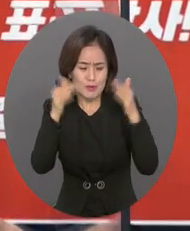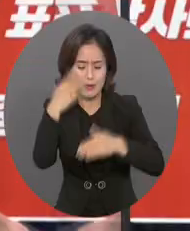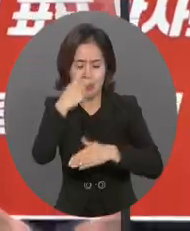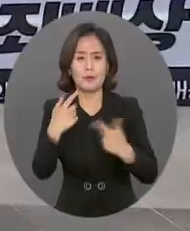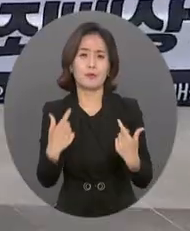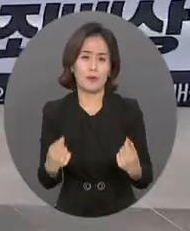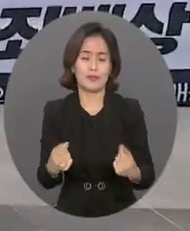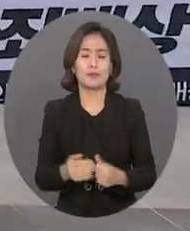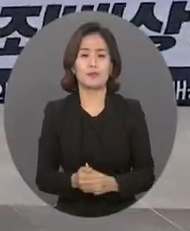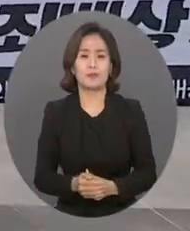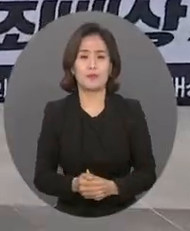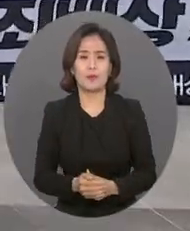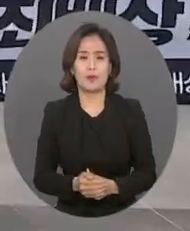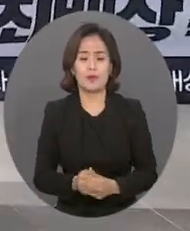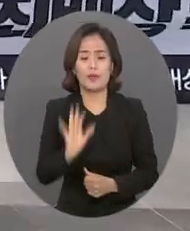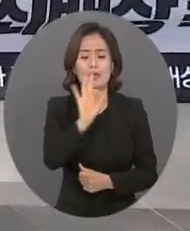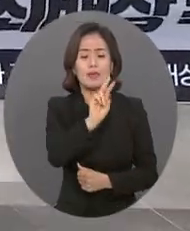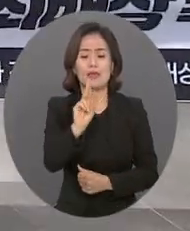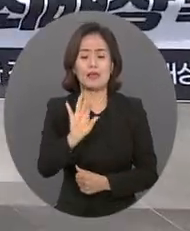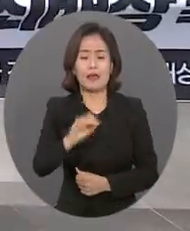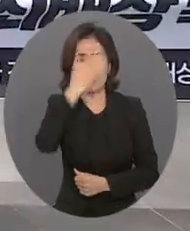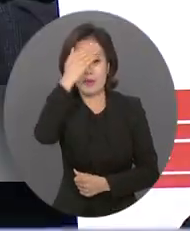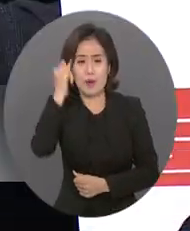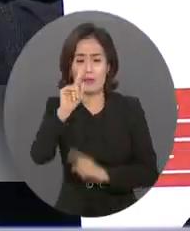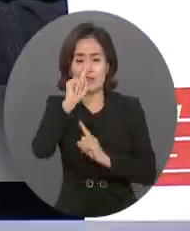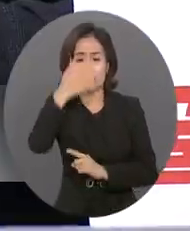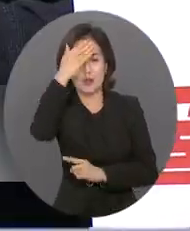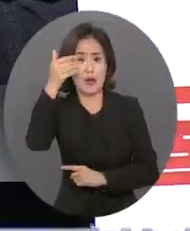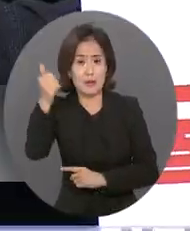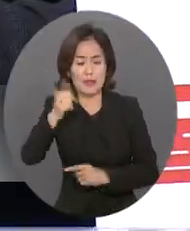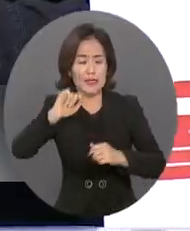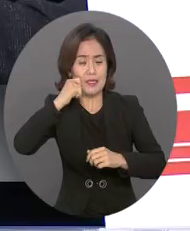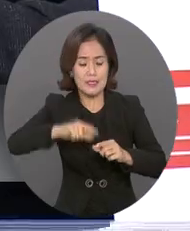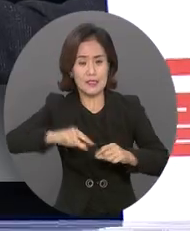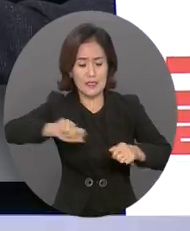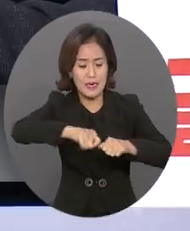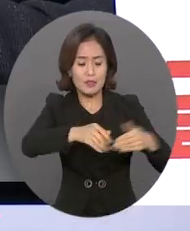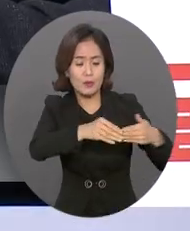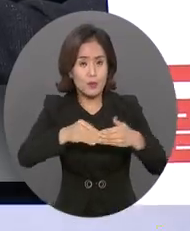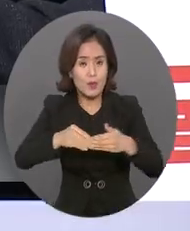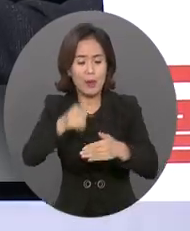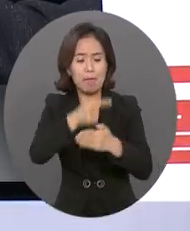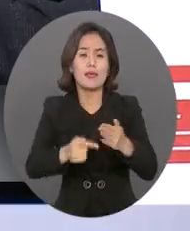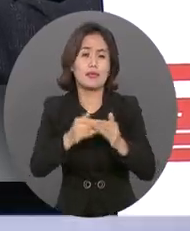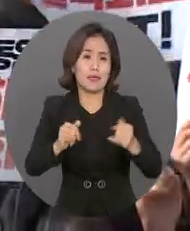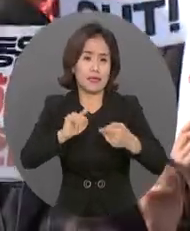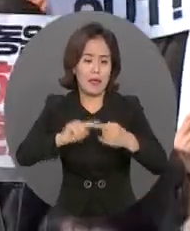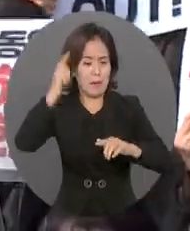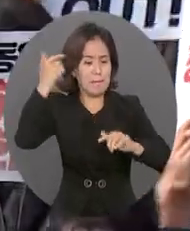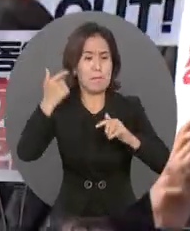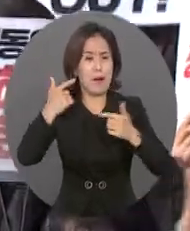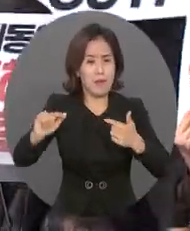불과합니다. 양금덕 할머니, 이춘식 할아버지 등 일제 강제노역 피해를 입은 우리 지역 어르신들의